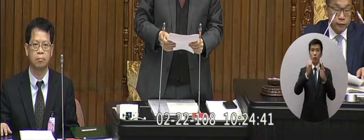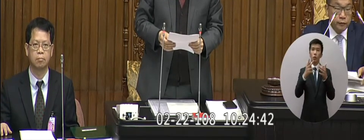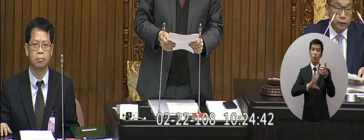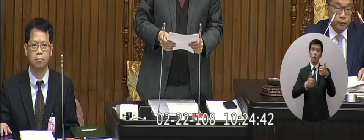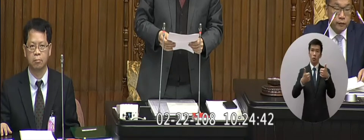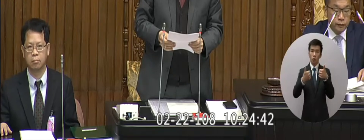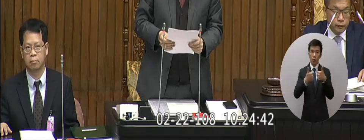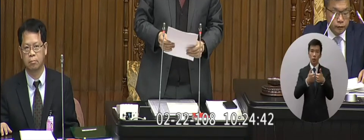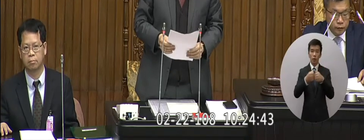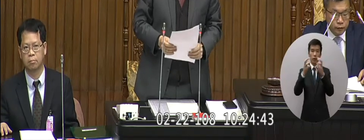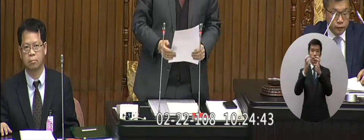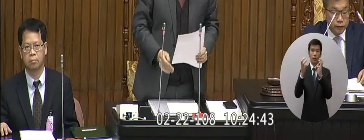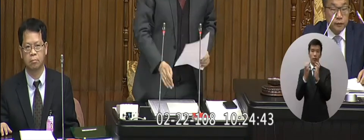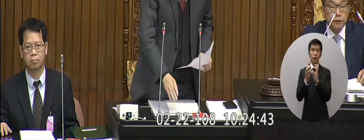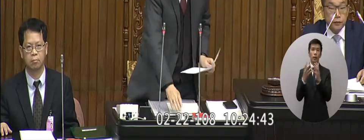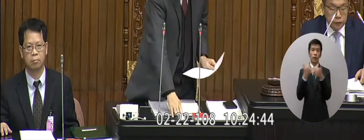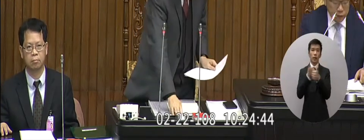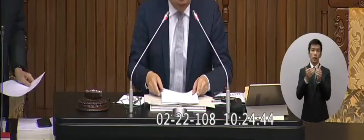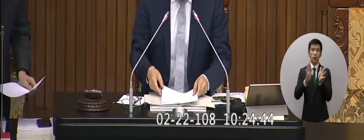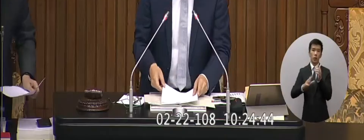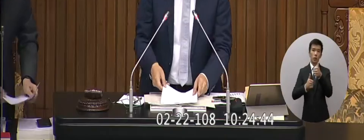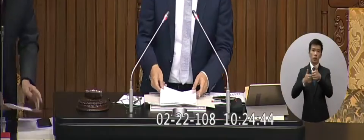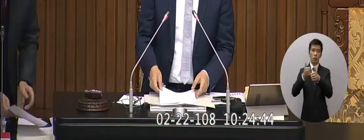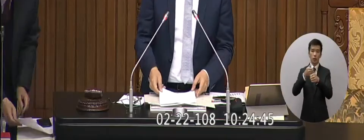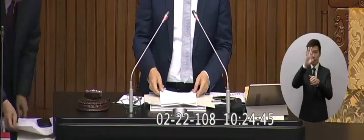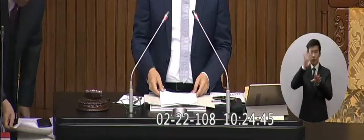员翠本日因公请假，报告完毕。